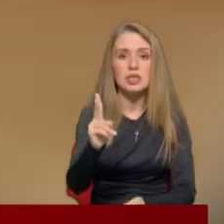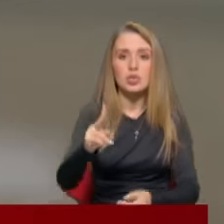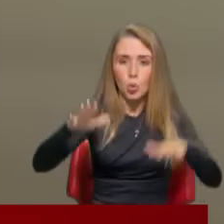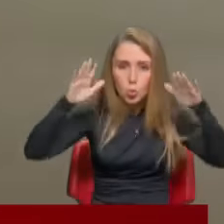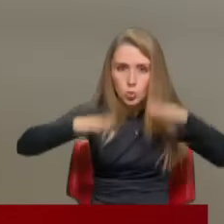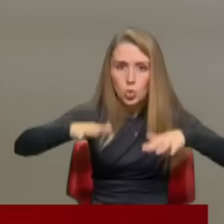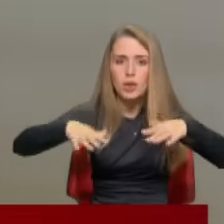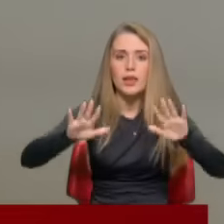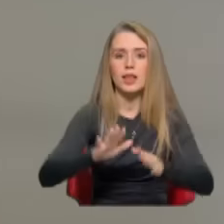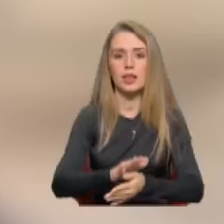köleniz değildir.